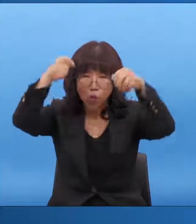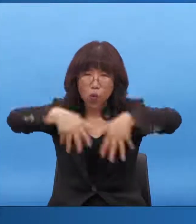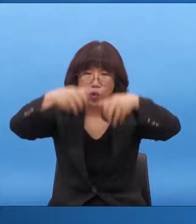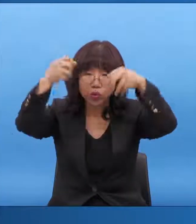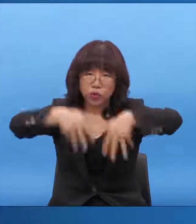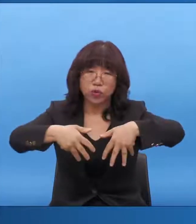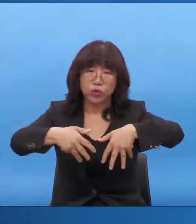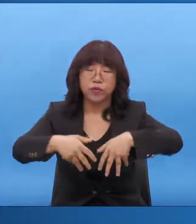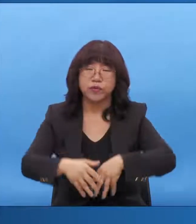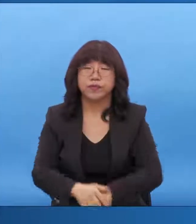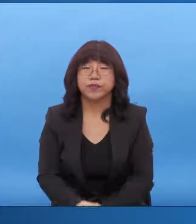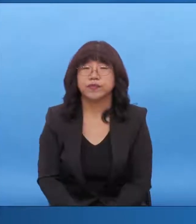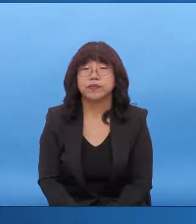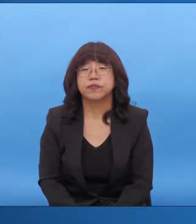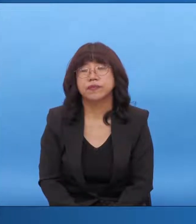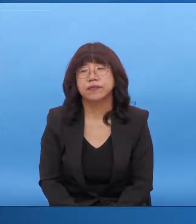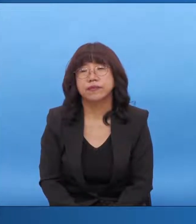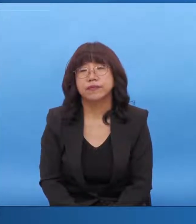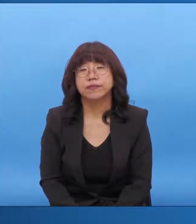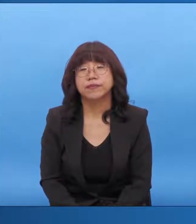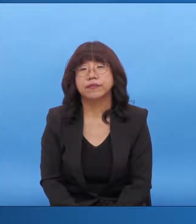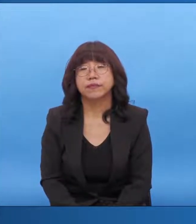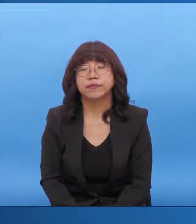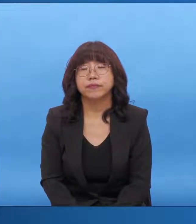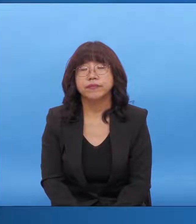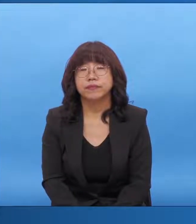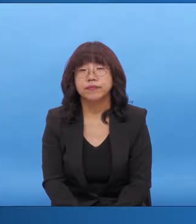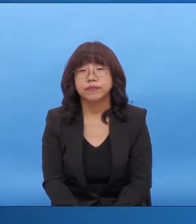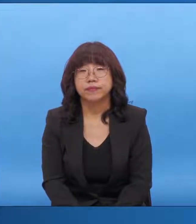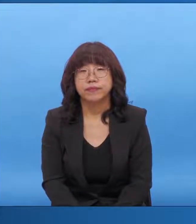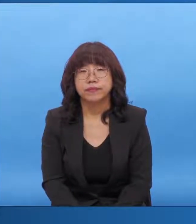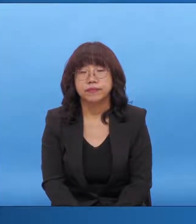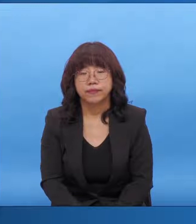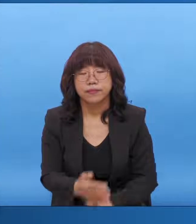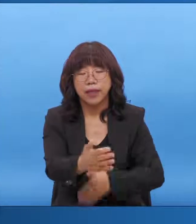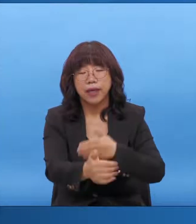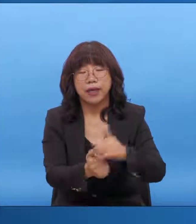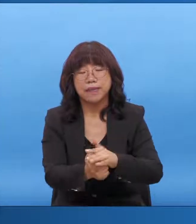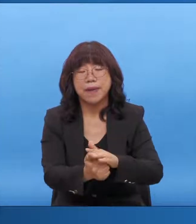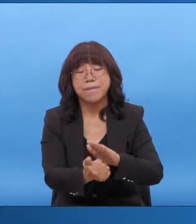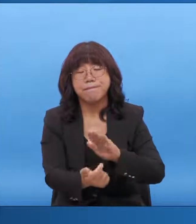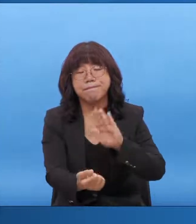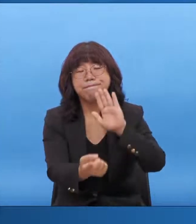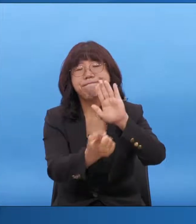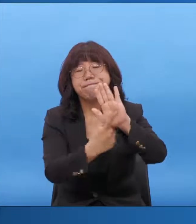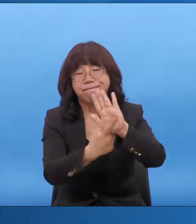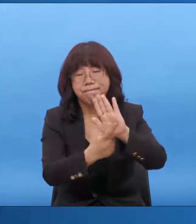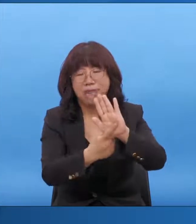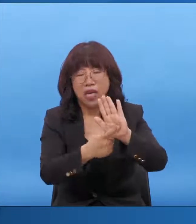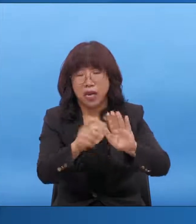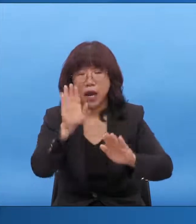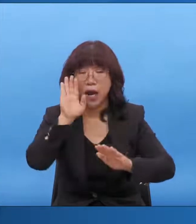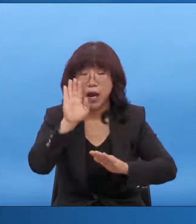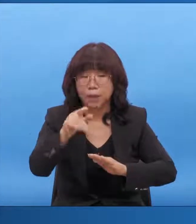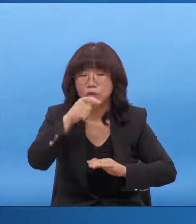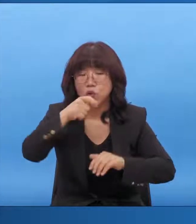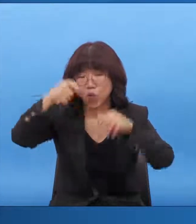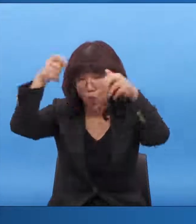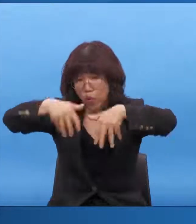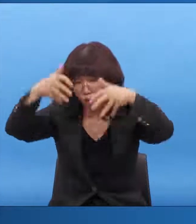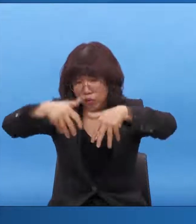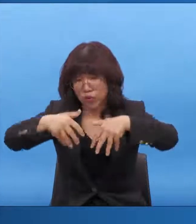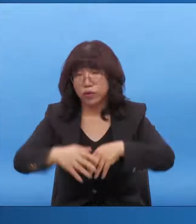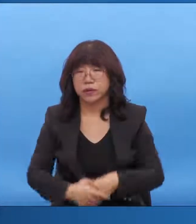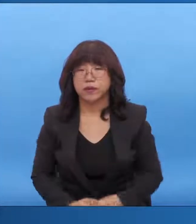well, but then God had lament. That's why he had the flood in mind. 미리 하나님 예고하셨잖아요. And there was a forewarning of that flood. 딱